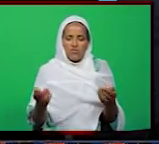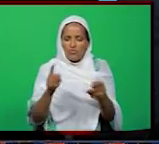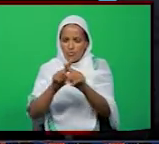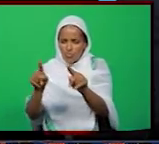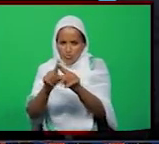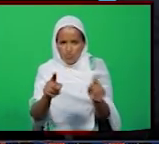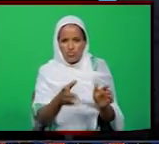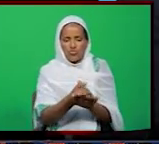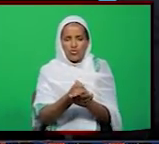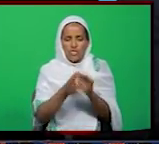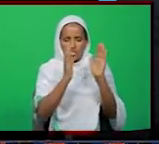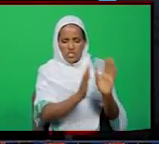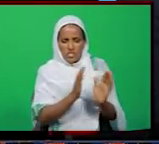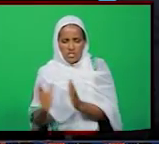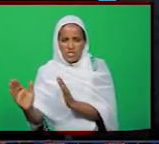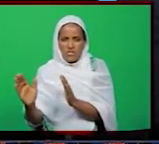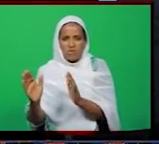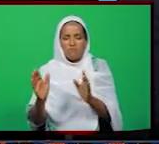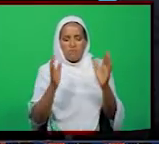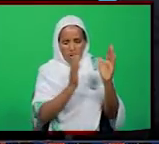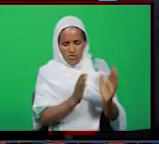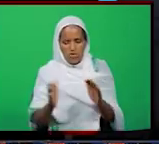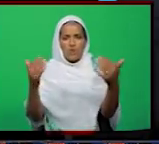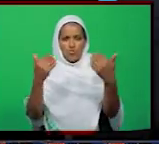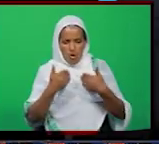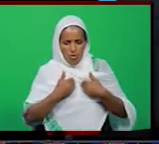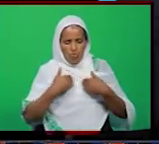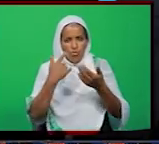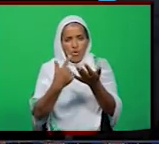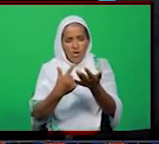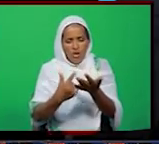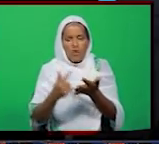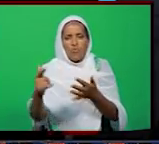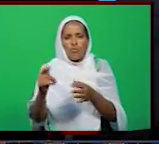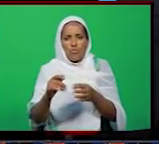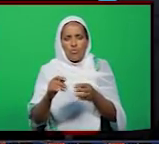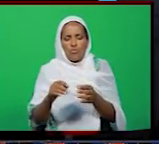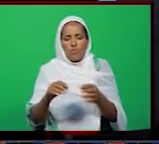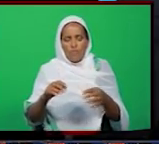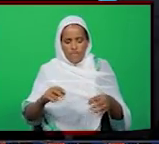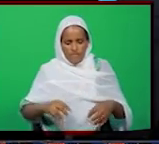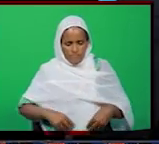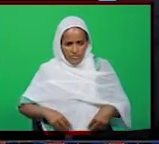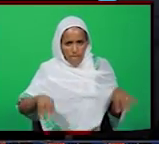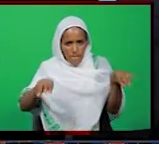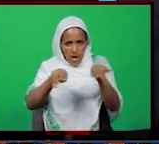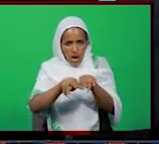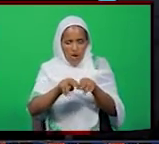ልዩ ልዩ ዝግጅት የሚያዘጋጁ አሉ። ይኸውም መካኒቱን ሐናን